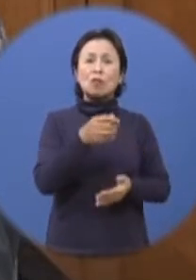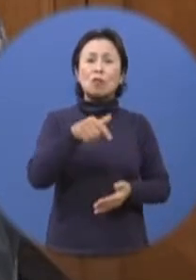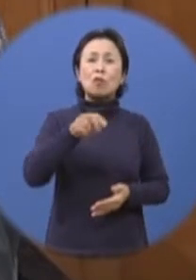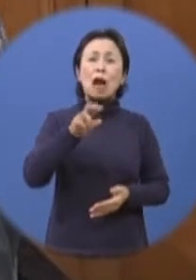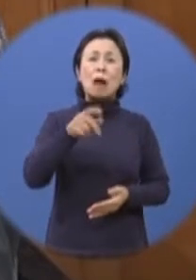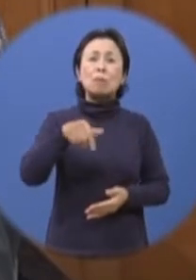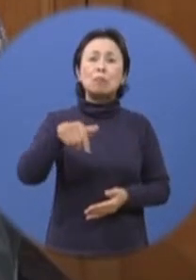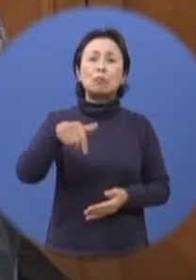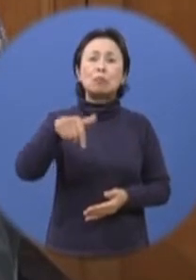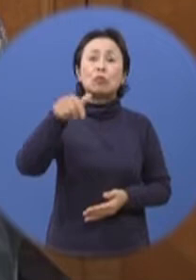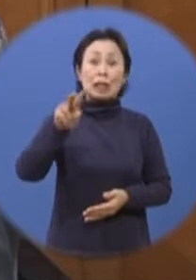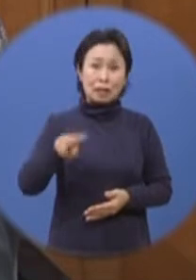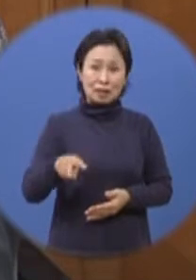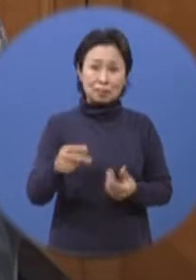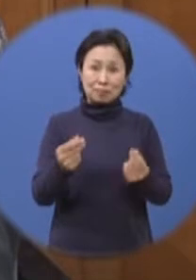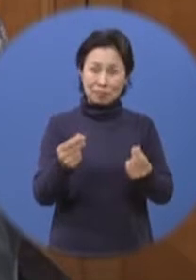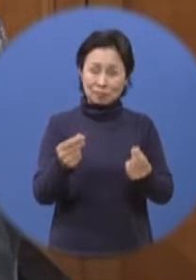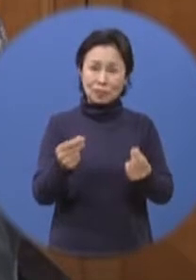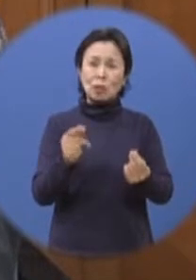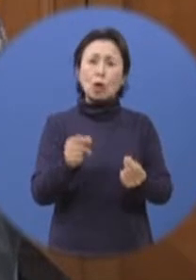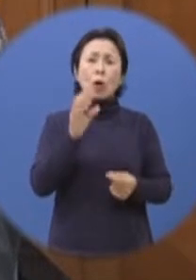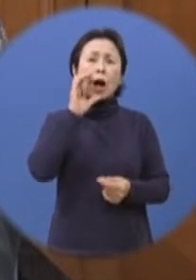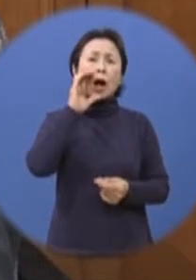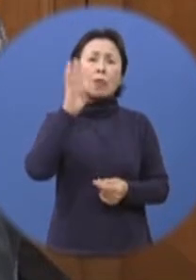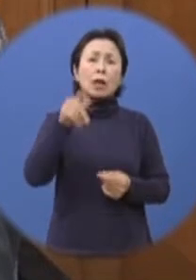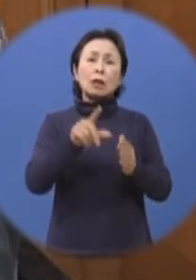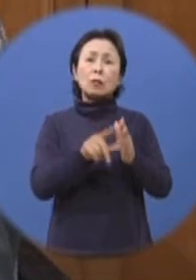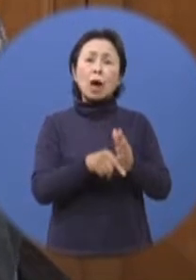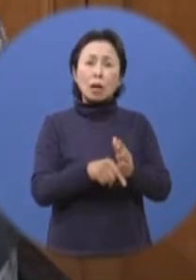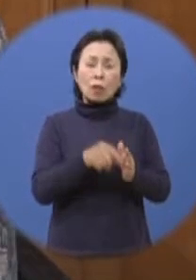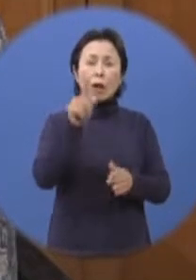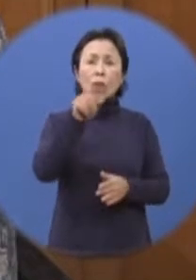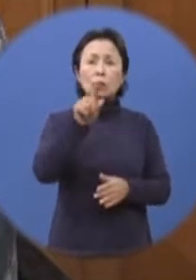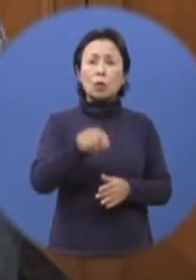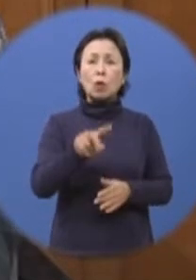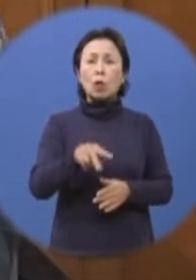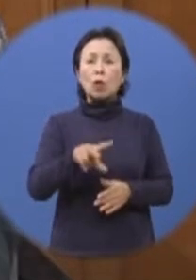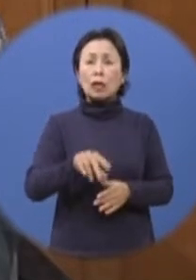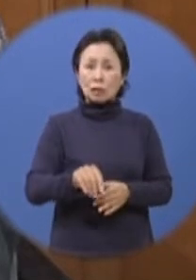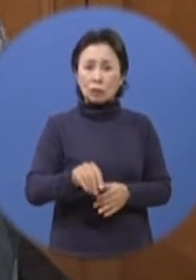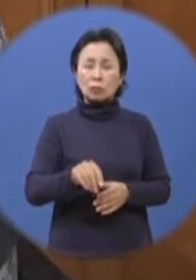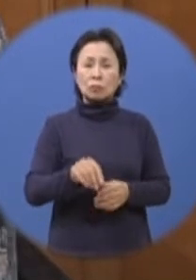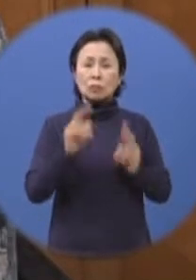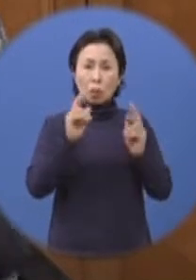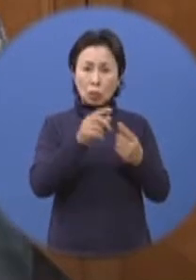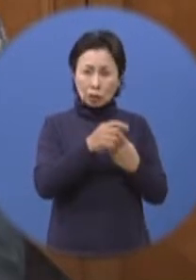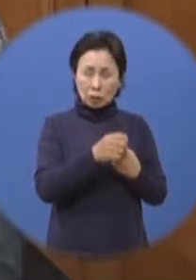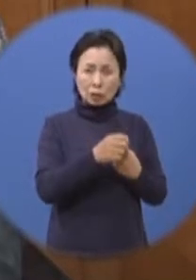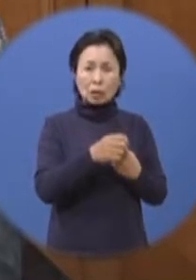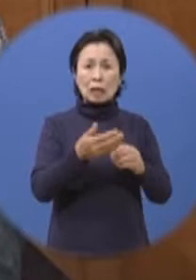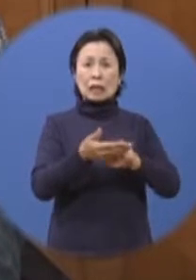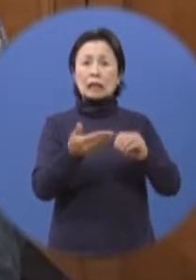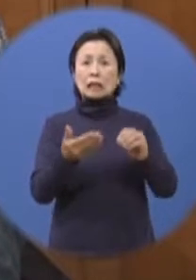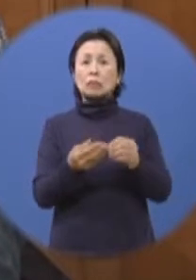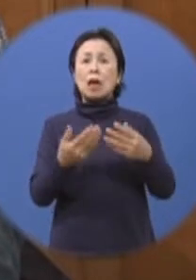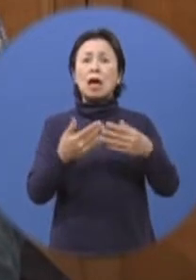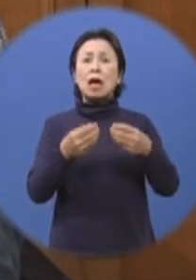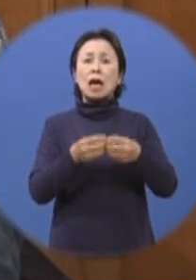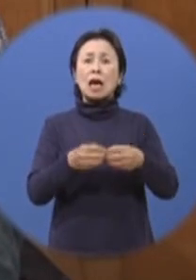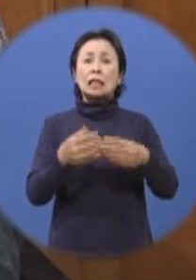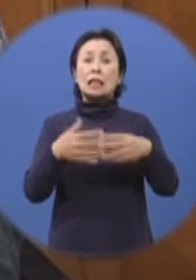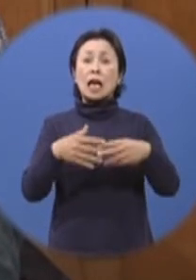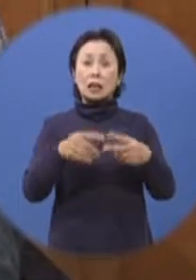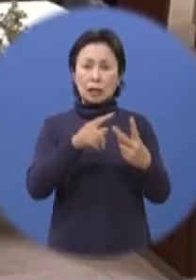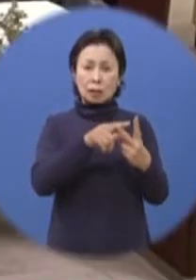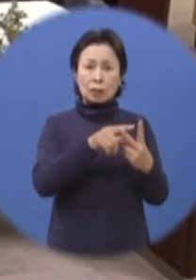言うとノーリツ鋼機それから島精機そしていう次第ですここぞ3つしかないんですねを選ばれ